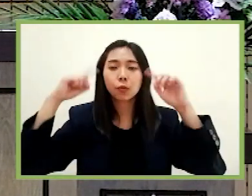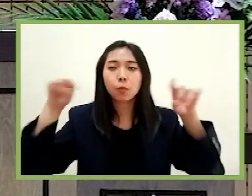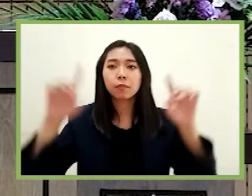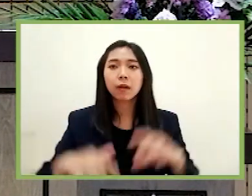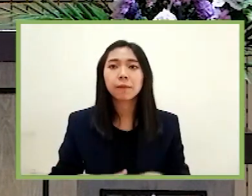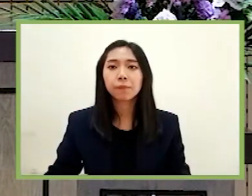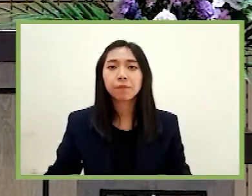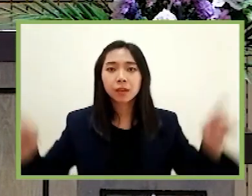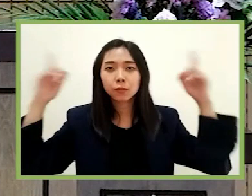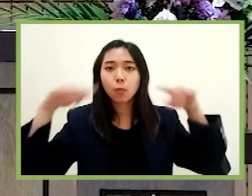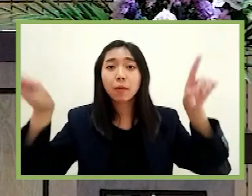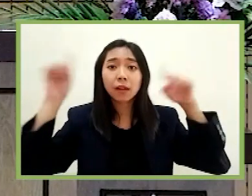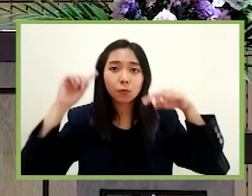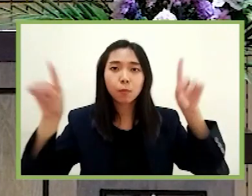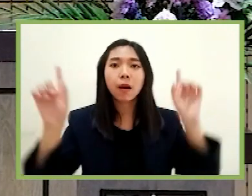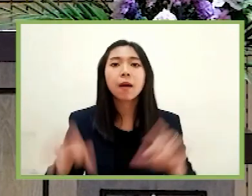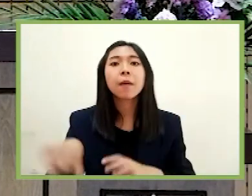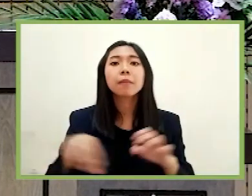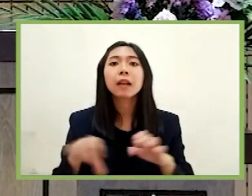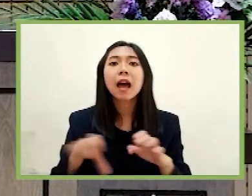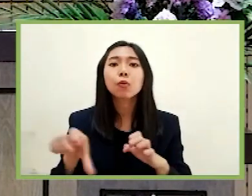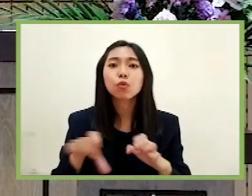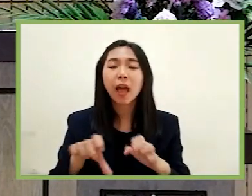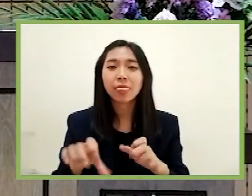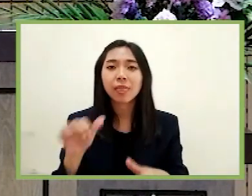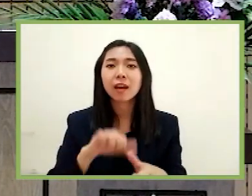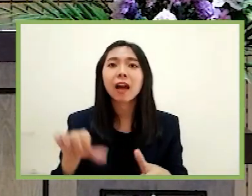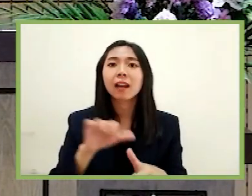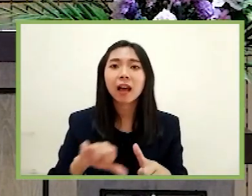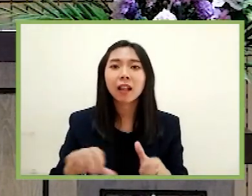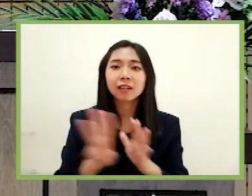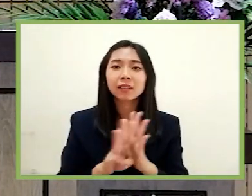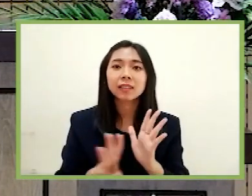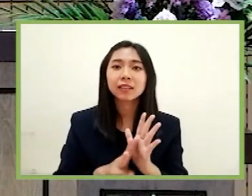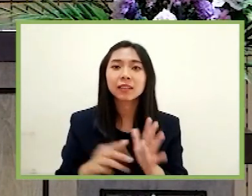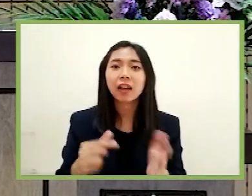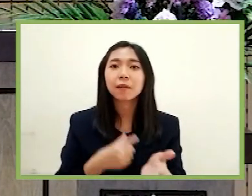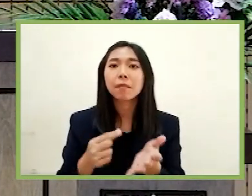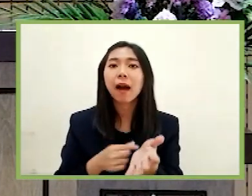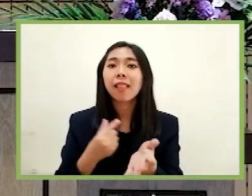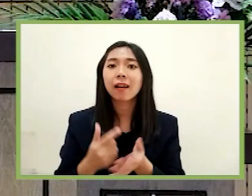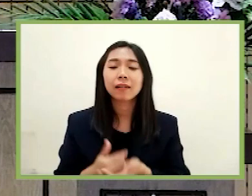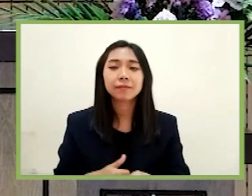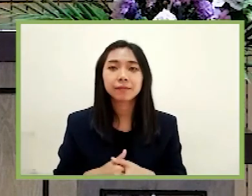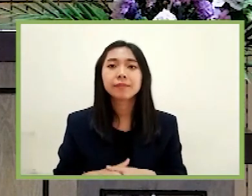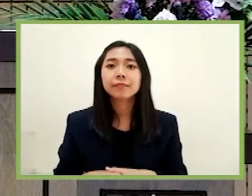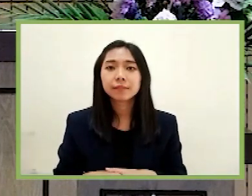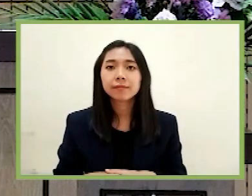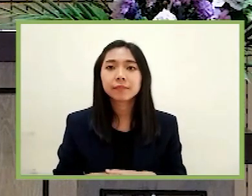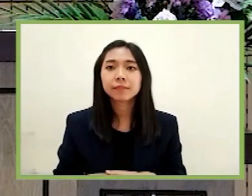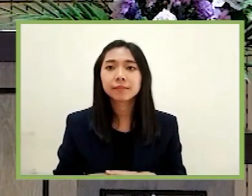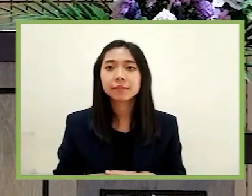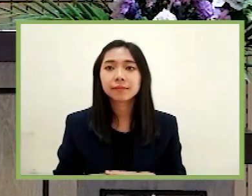hanya melakukan bagian-bagian kecil selama mereka hidup